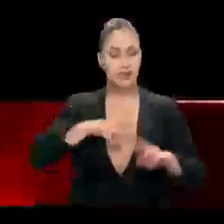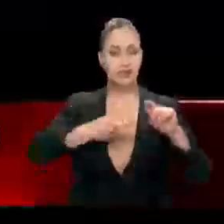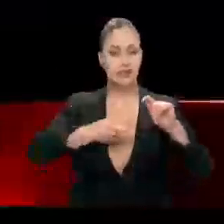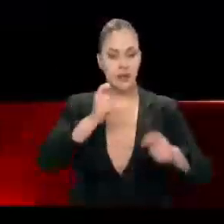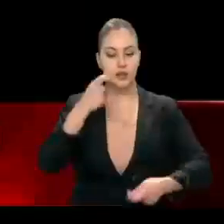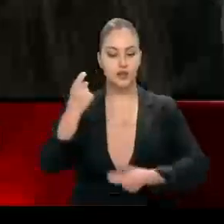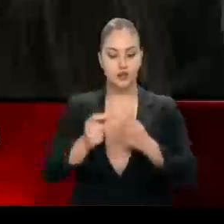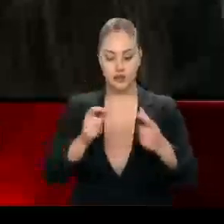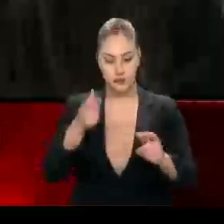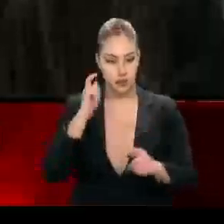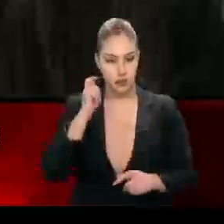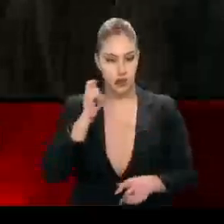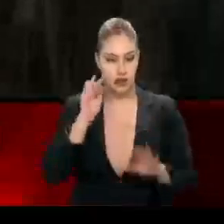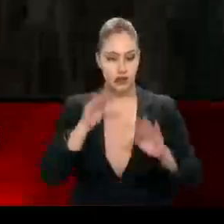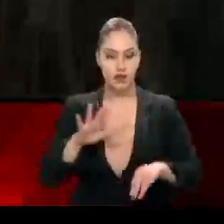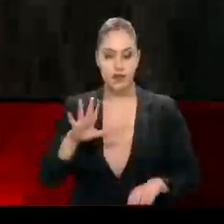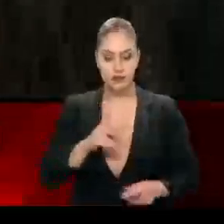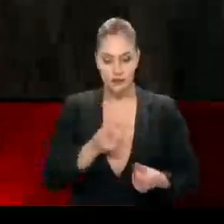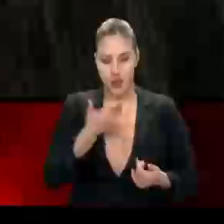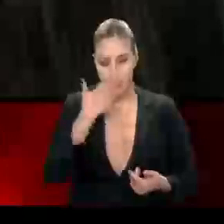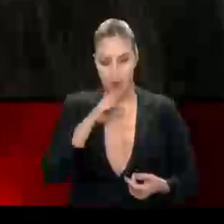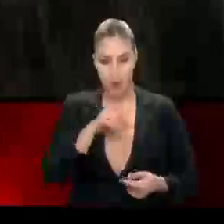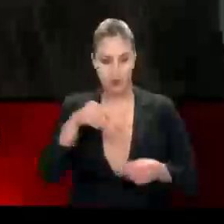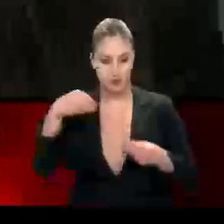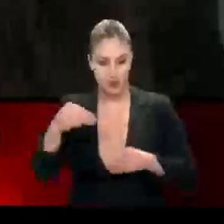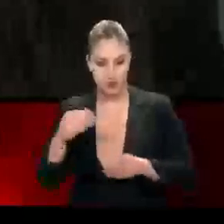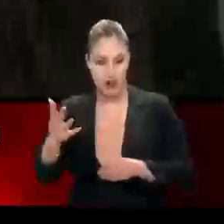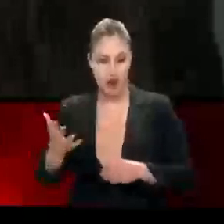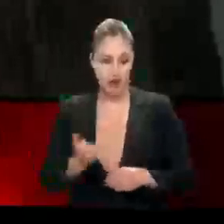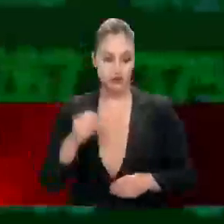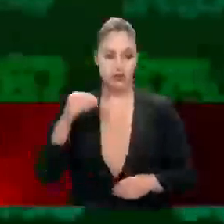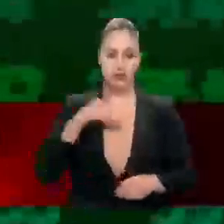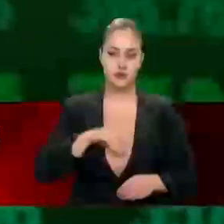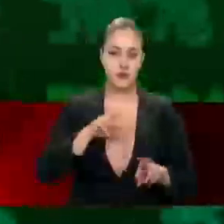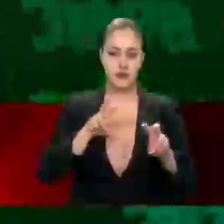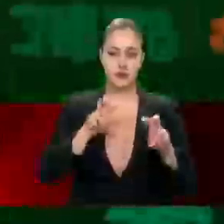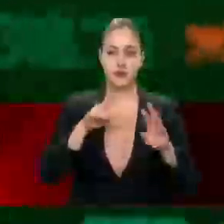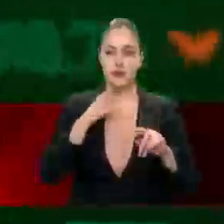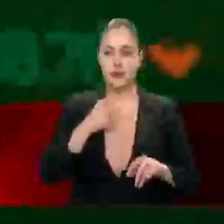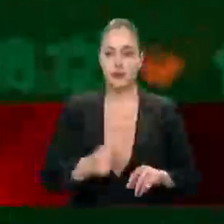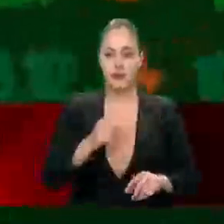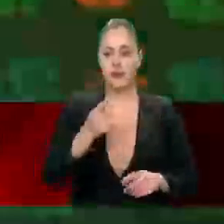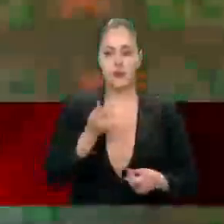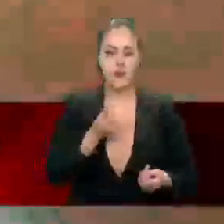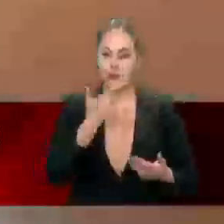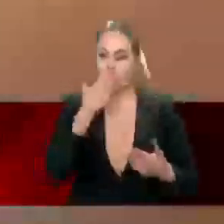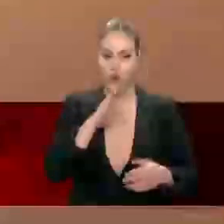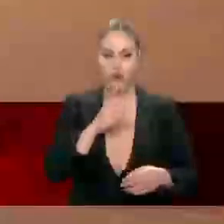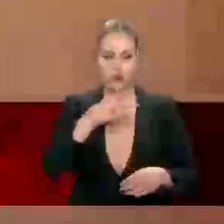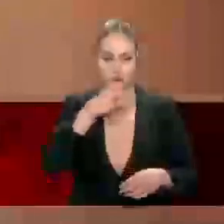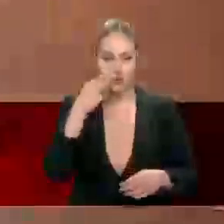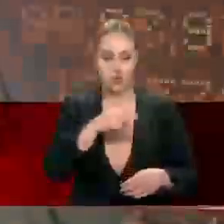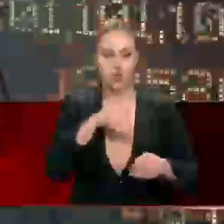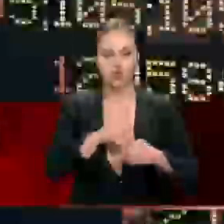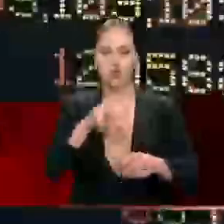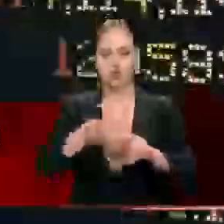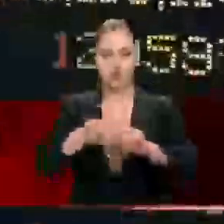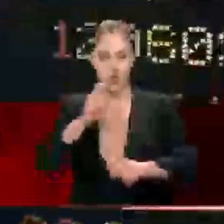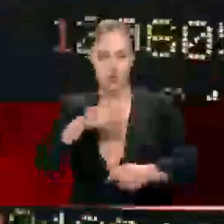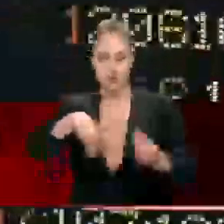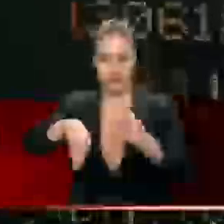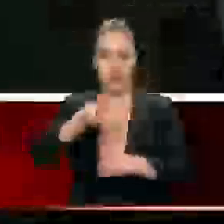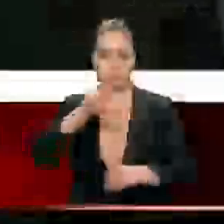işlem uyarısı geldi. Var olmayan paranızın satış ya da alış yaptığınız anlamına geliyor. Çünkü var olmayan parayla yapılan kredili işlemlerin değeri 30 milyar